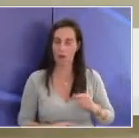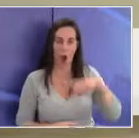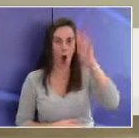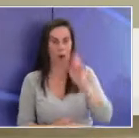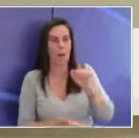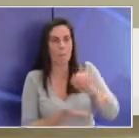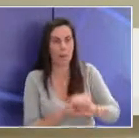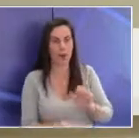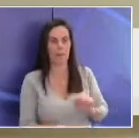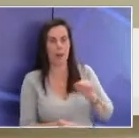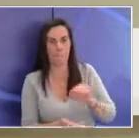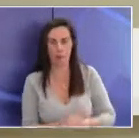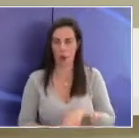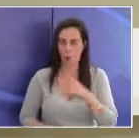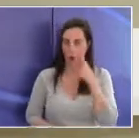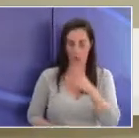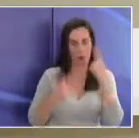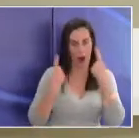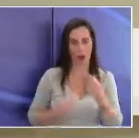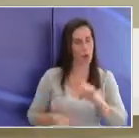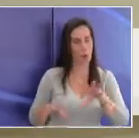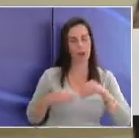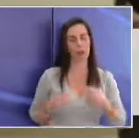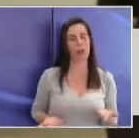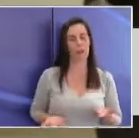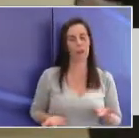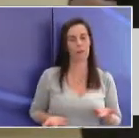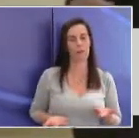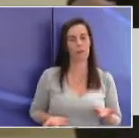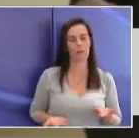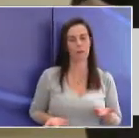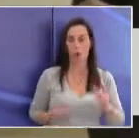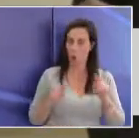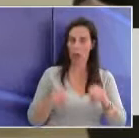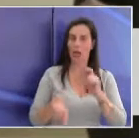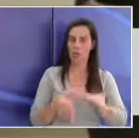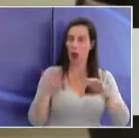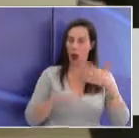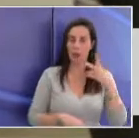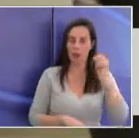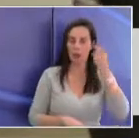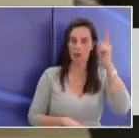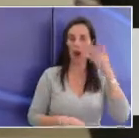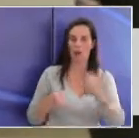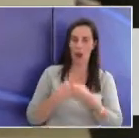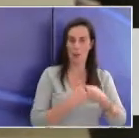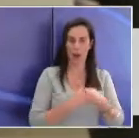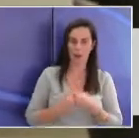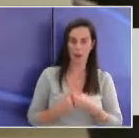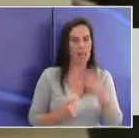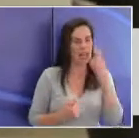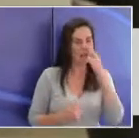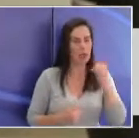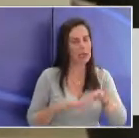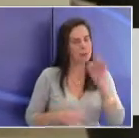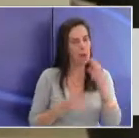שלהם, מממנים אבל אותם. אבל זוהר, את רואה שגם לזה החרדים לא מסכימים. אז בוא, לא הגיע הזמן אחרי 20 שנות מאבק. כן. לנסות